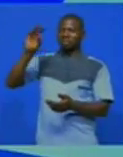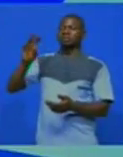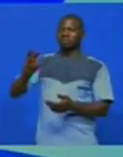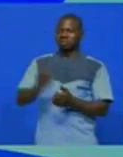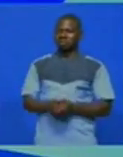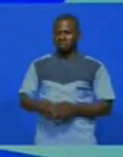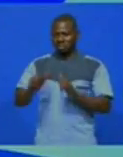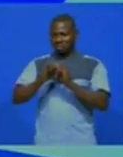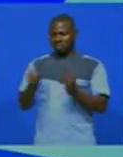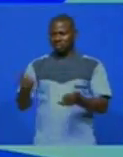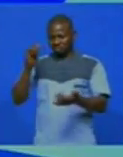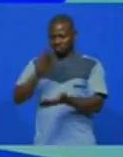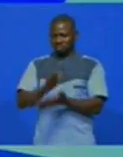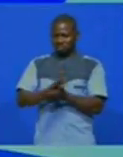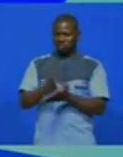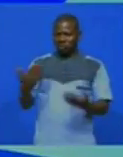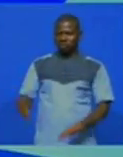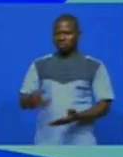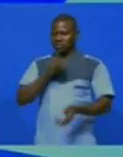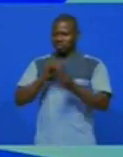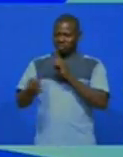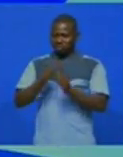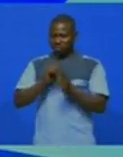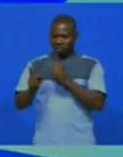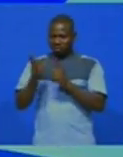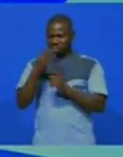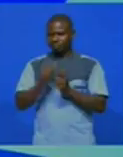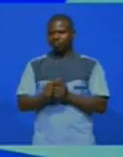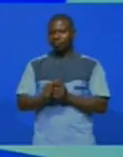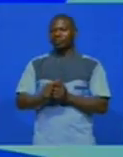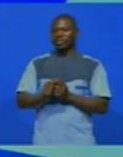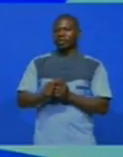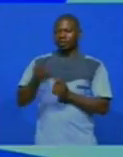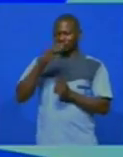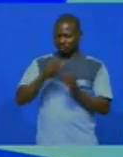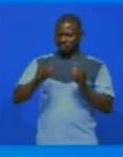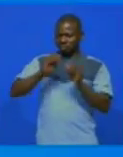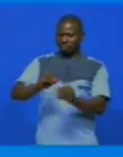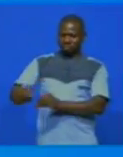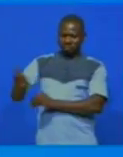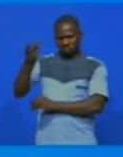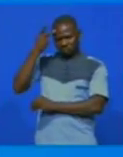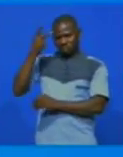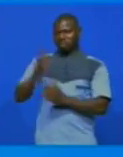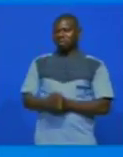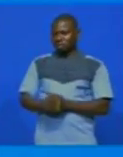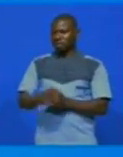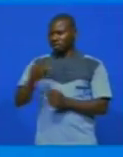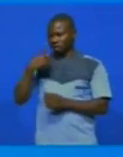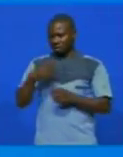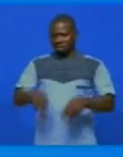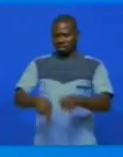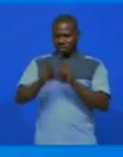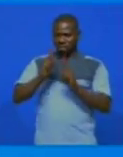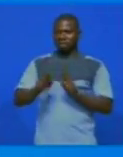Figaro consacre aujourd'hui de pleine page au point de presse de l'opposition politique. Un point de presse qui a permis à Zéphirin